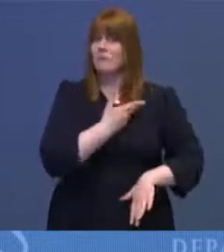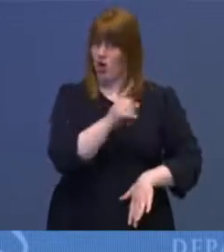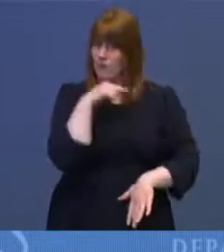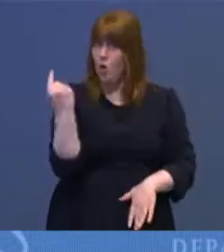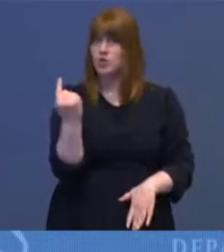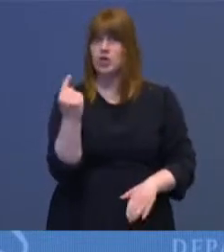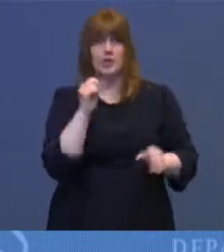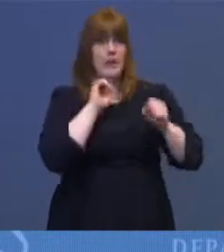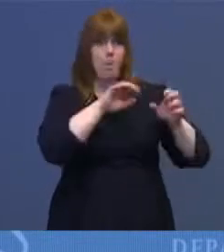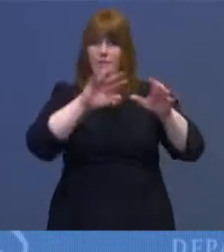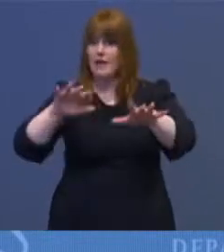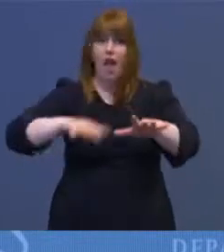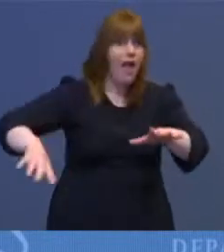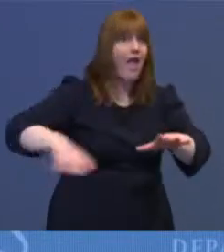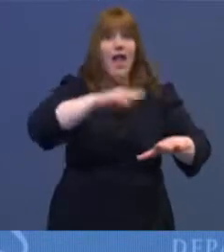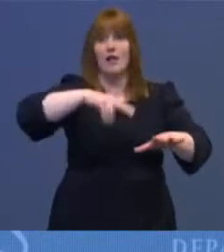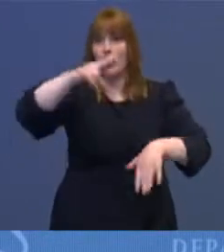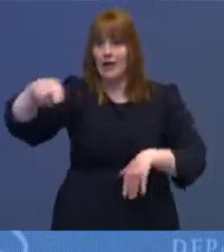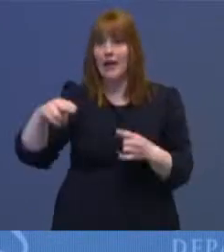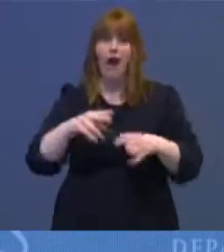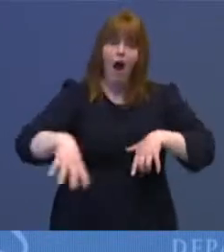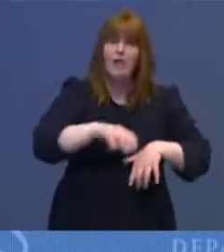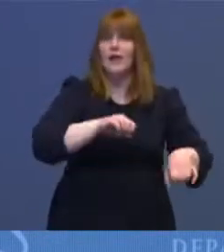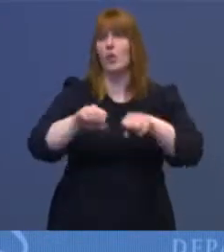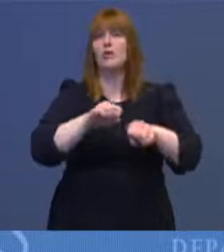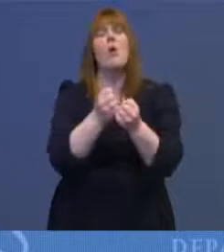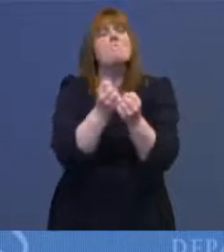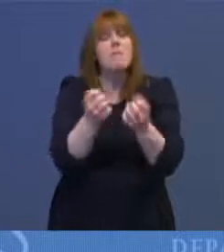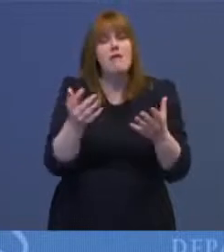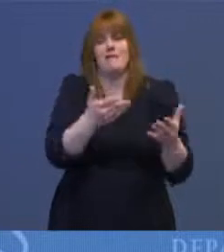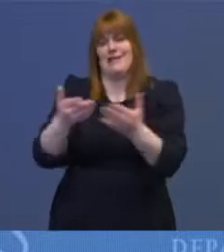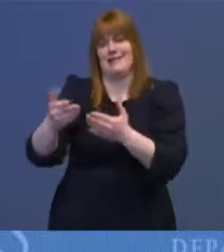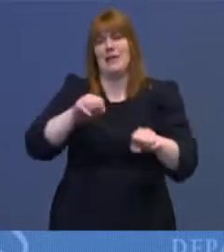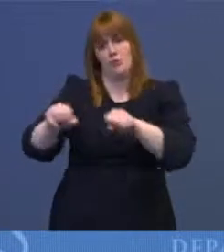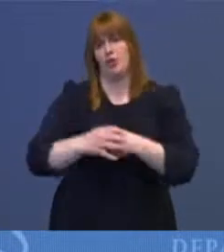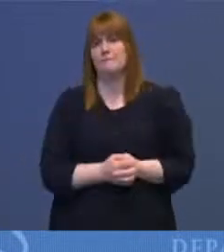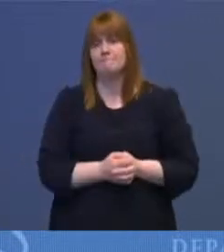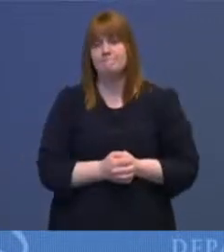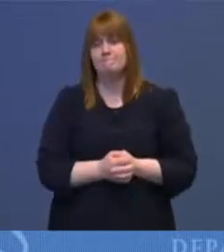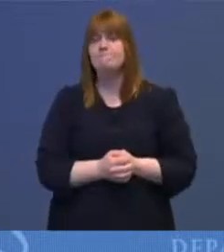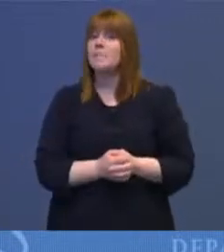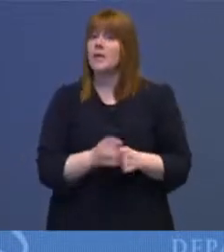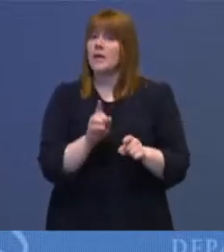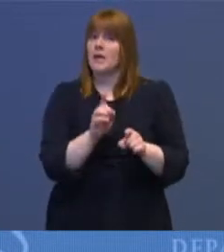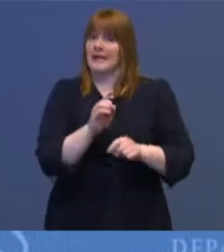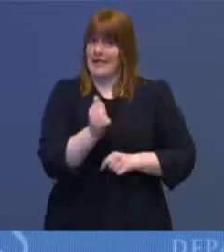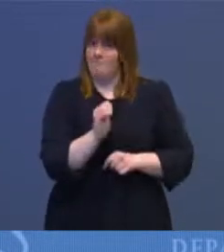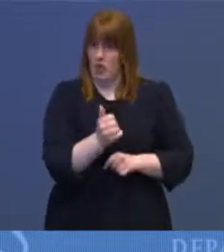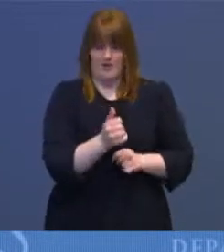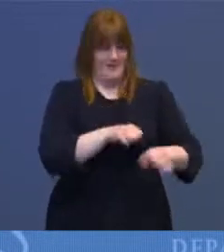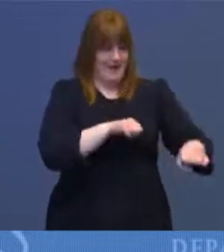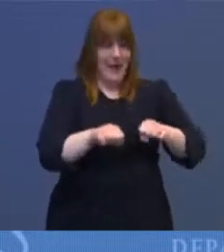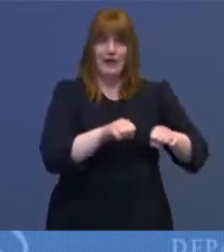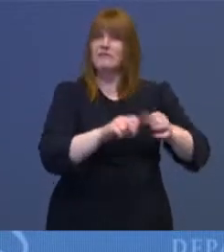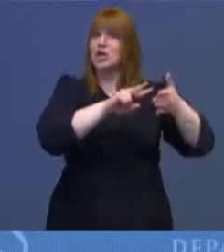hele Norge, alle kommunene og mange kommunale tjenester. Og derfor så går regjeringen nå systematisk